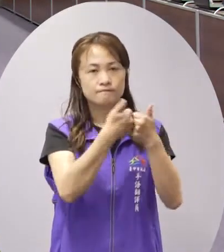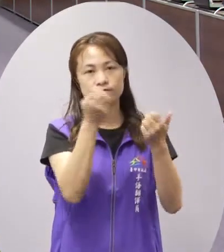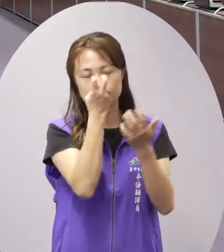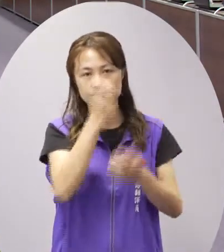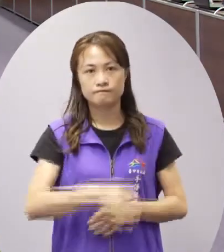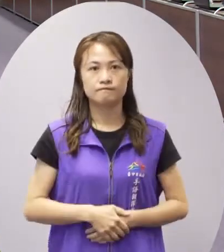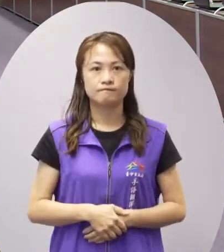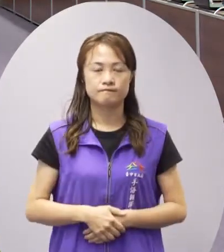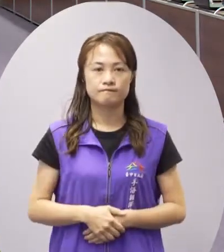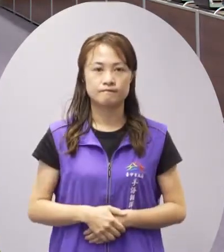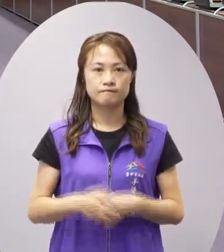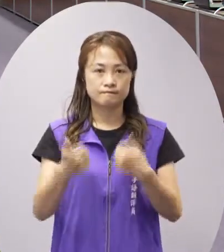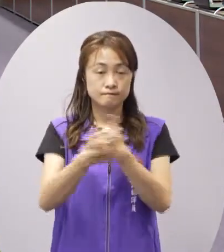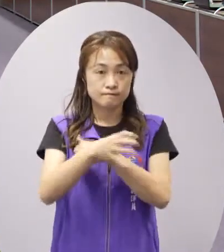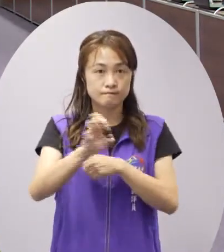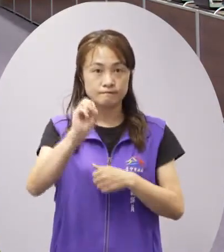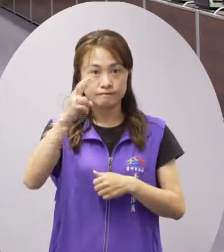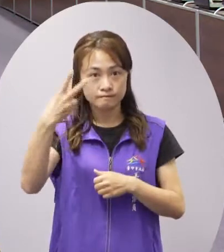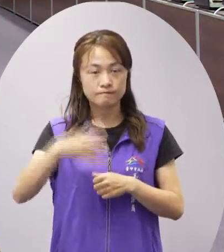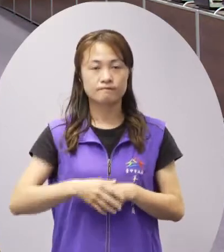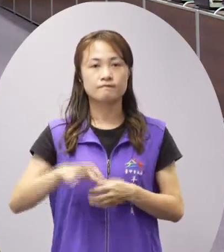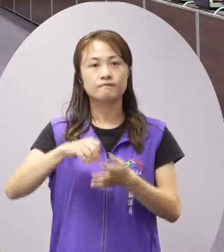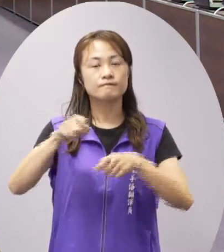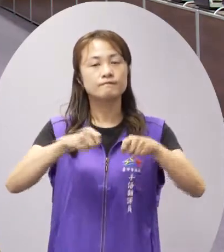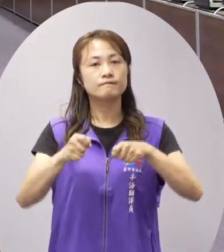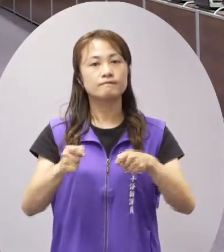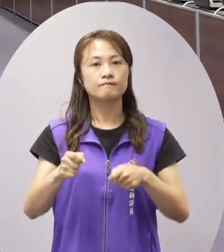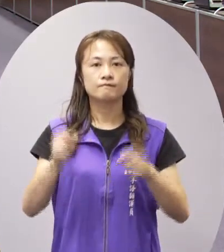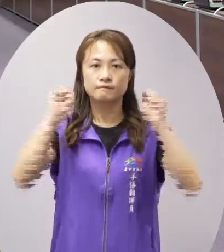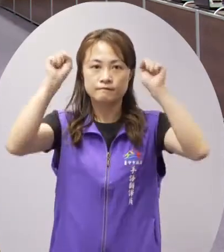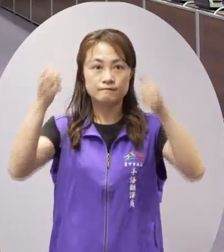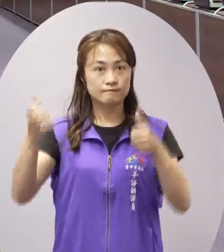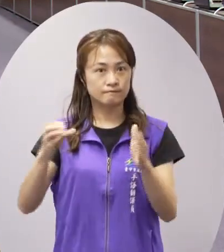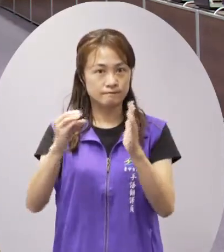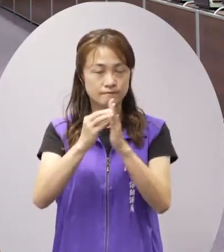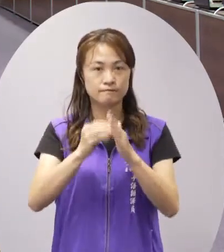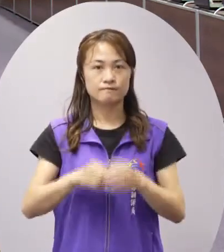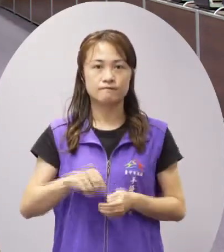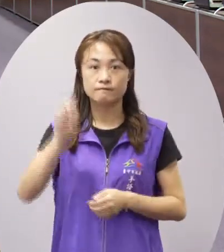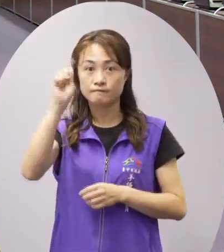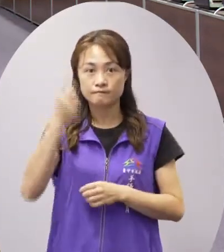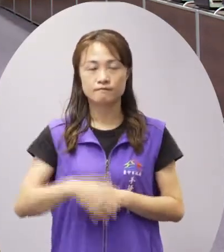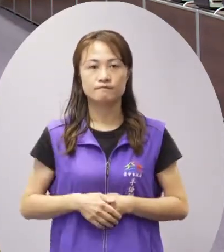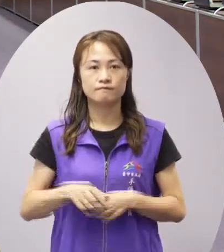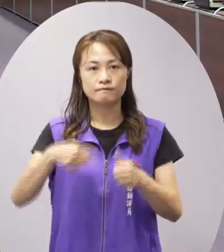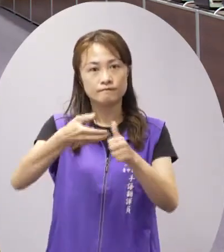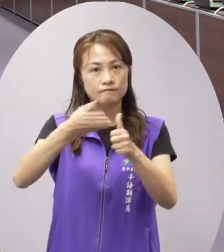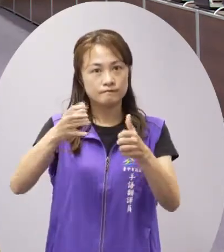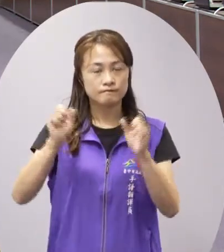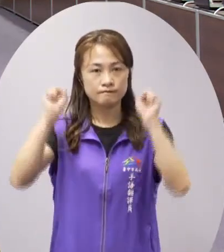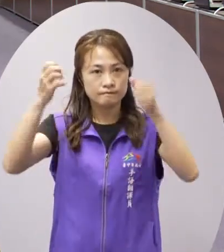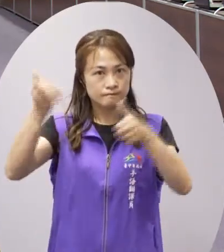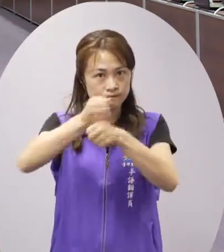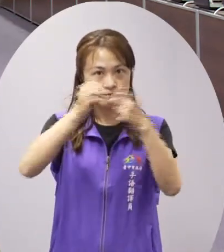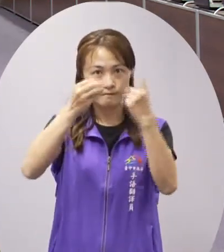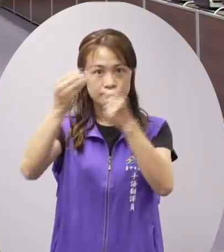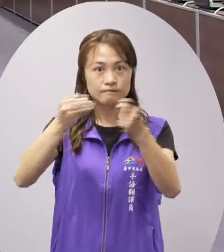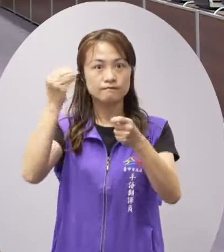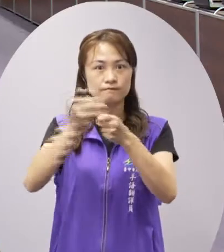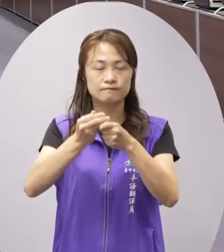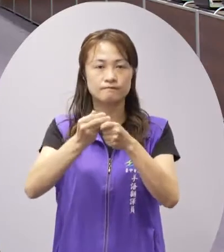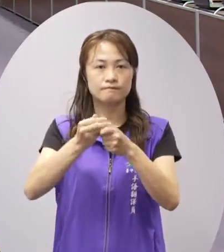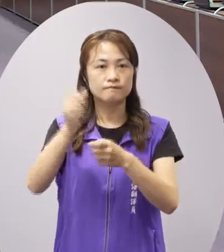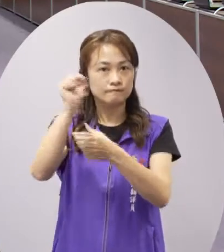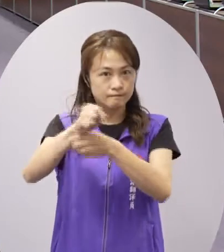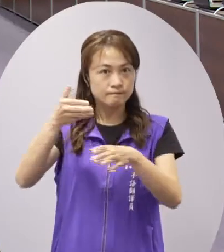案号电运02，提案机关运动局，案由教育部体育署109年度核